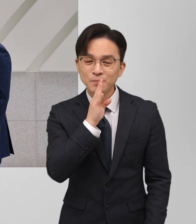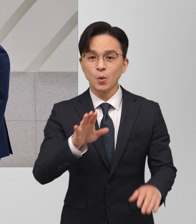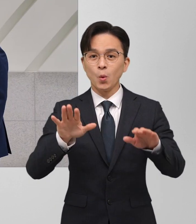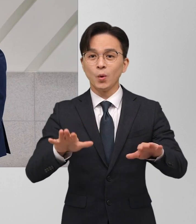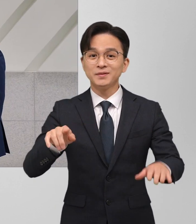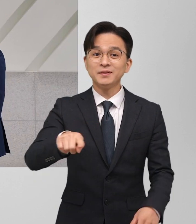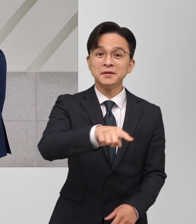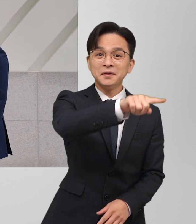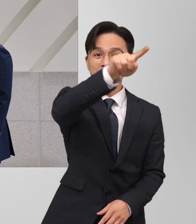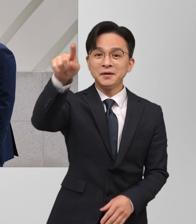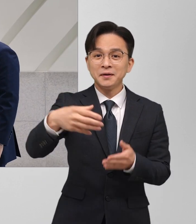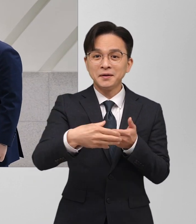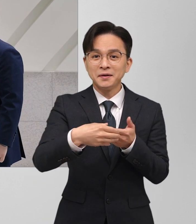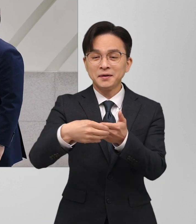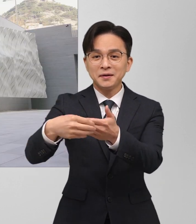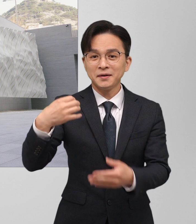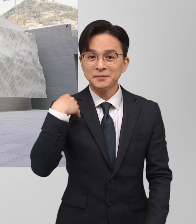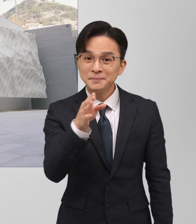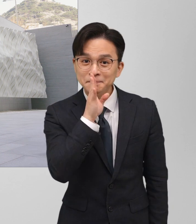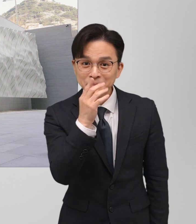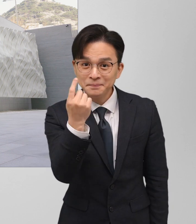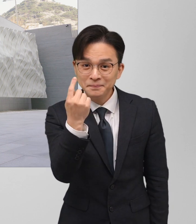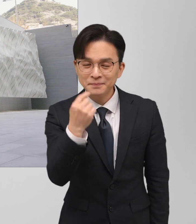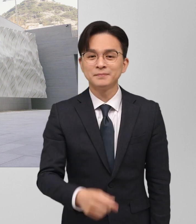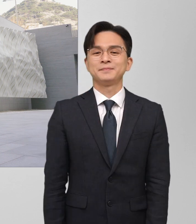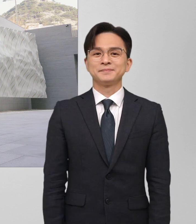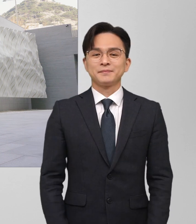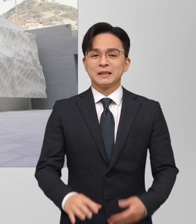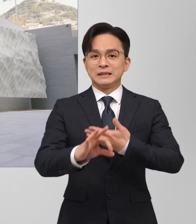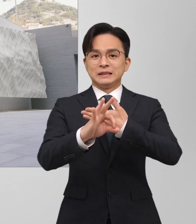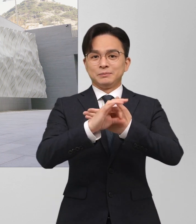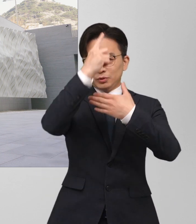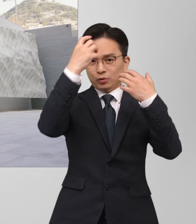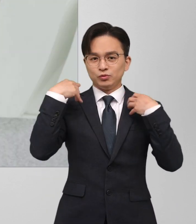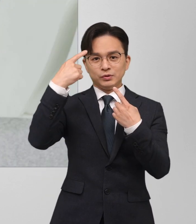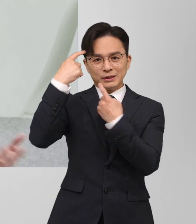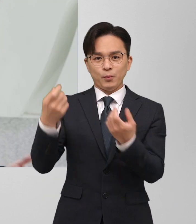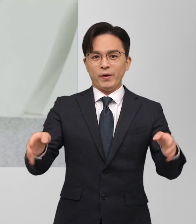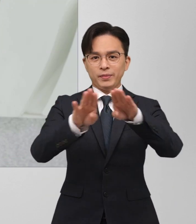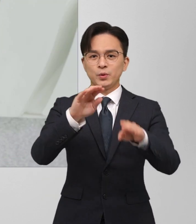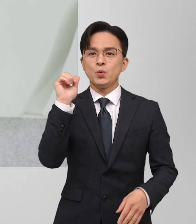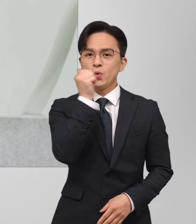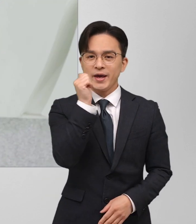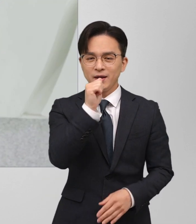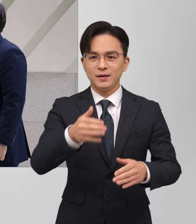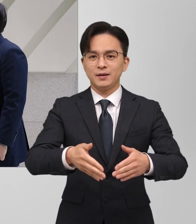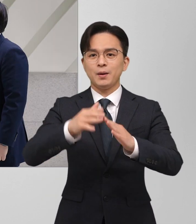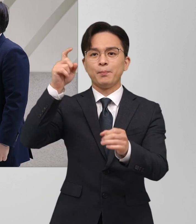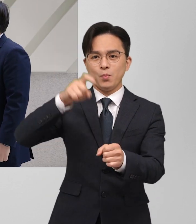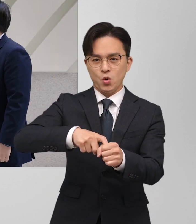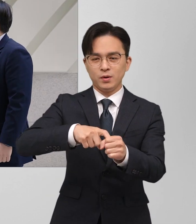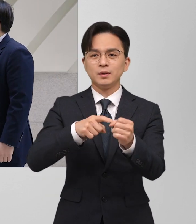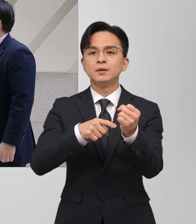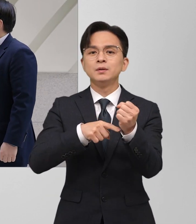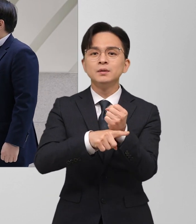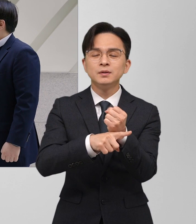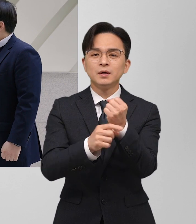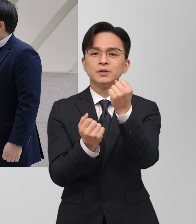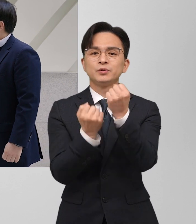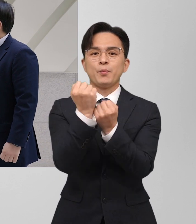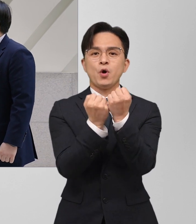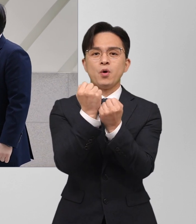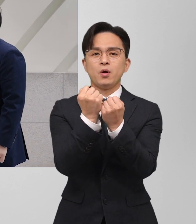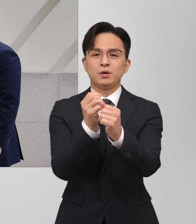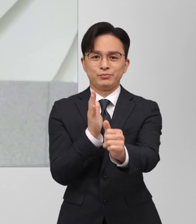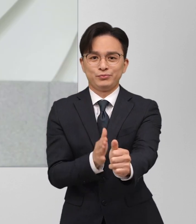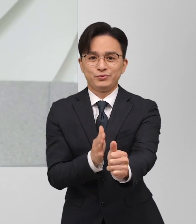여기를 소개해 주신다고 들었습니다. 네, 맞습니다. 임시정부 기념관에 대한 간단한 소개와 어떤 계기로 추진을 하게 됐고 그 의의는 또 무엇인지 네.